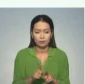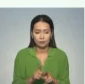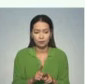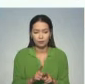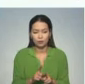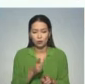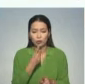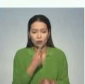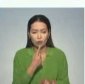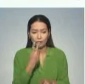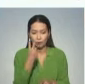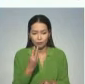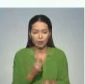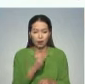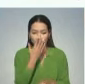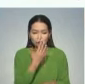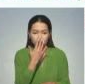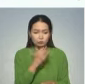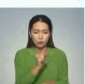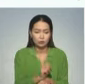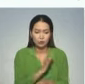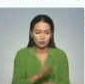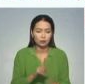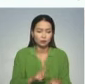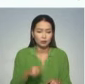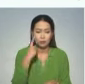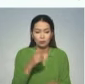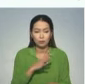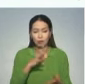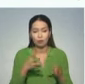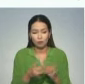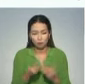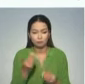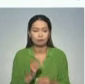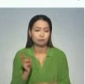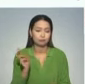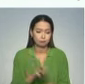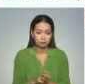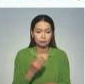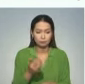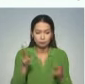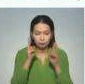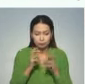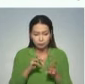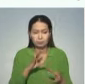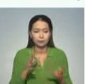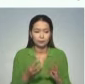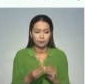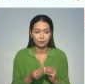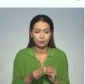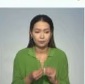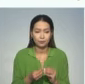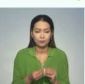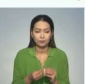тоқтамастан қанады. Остеолимфобластный лимфобластный лейкоз деген диагноз бойынша осында келдік. 7-8 ай көлемінде міне аман-есен